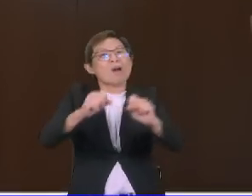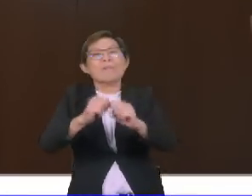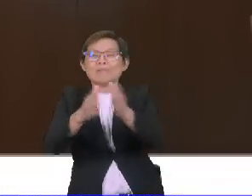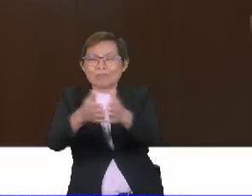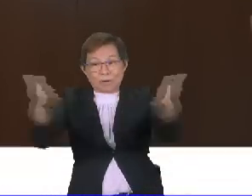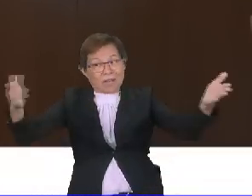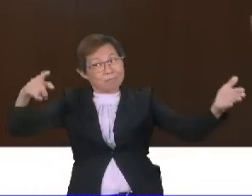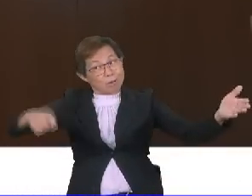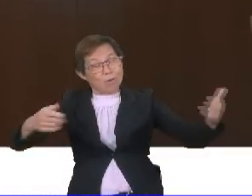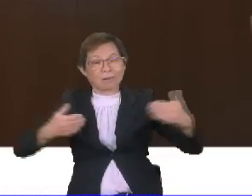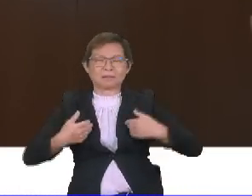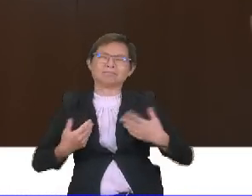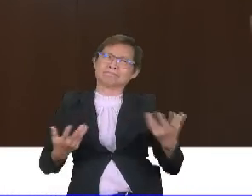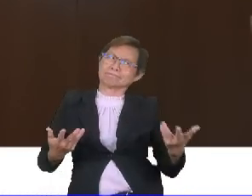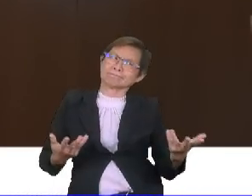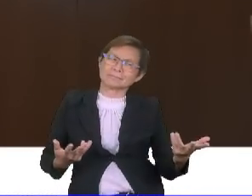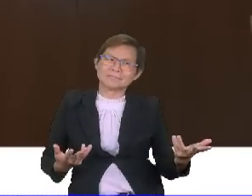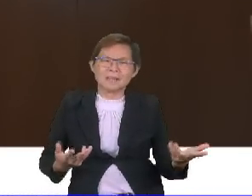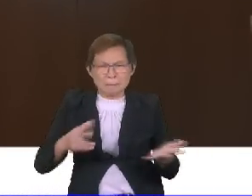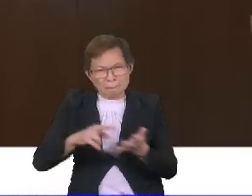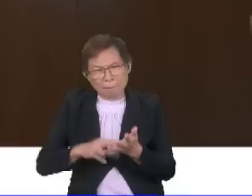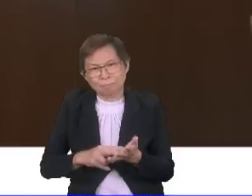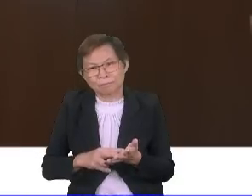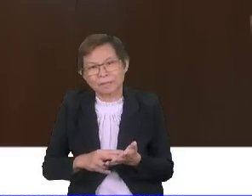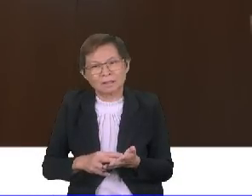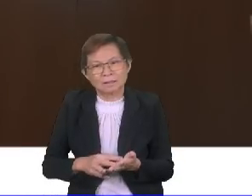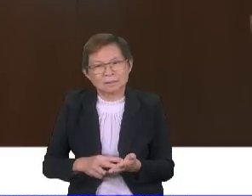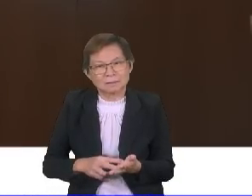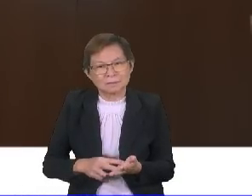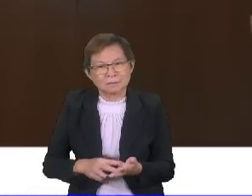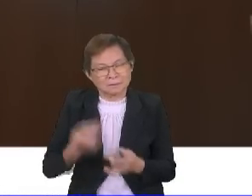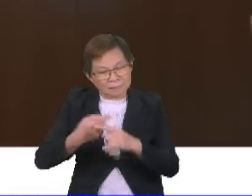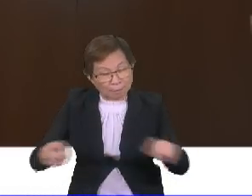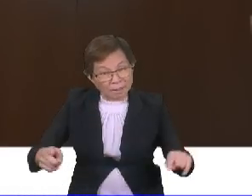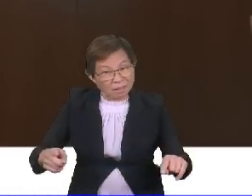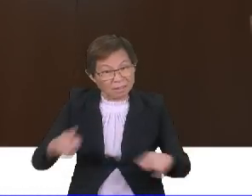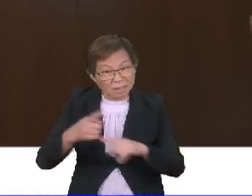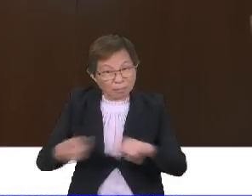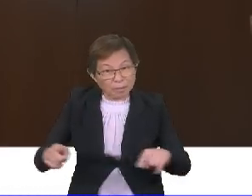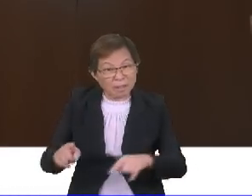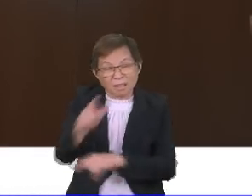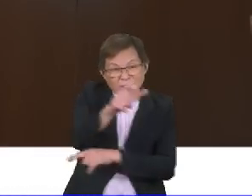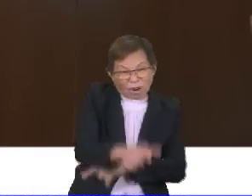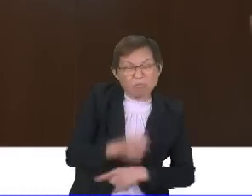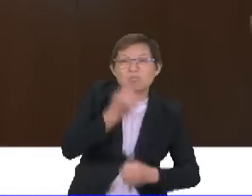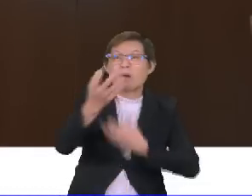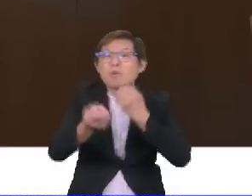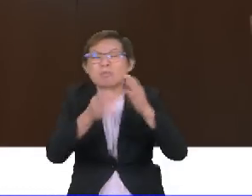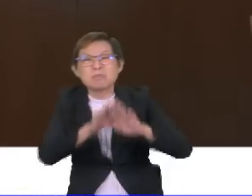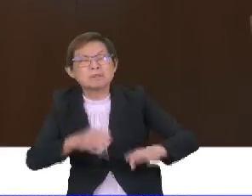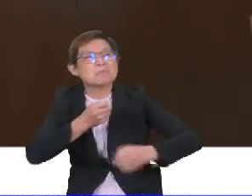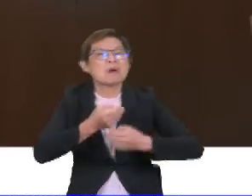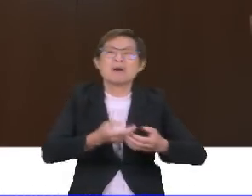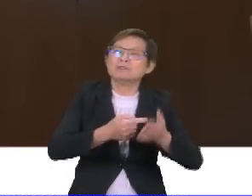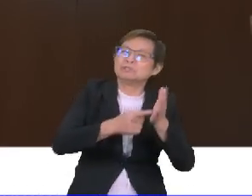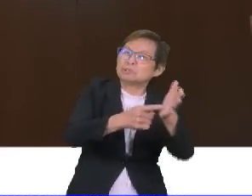ada tetapi tidak bermaksud apa tuh iya membolehkan seseorang itu mengeluarkan berita-berita